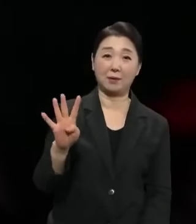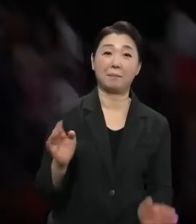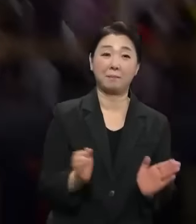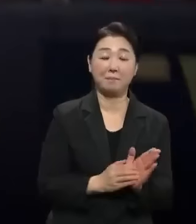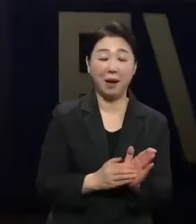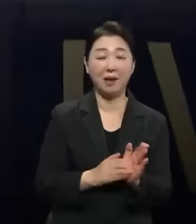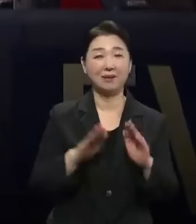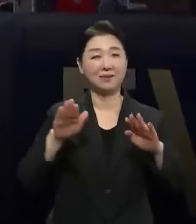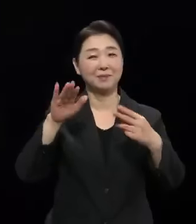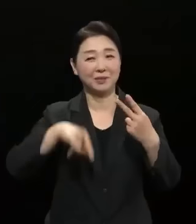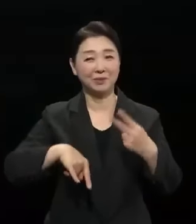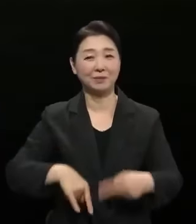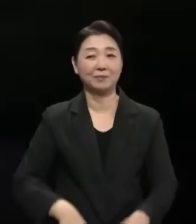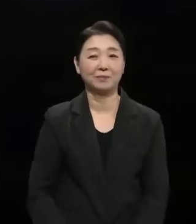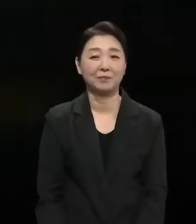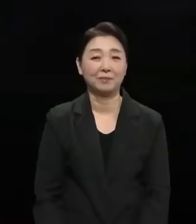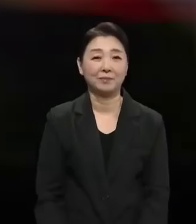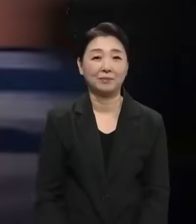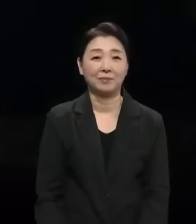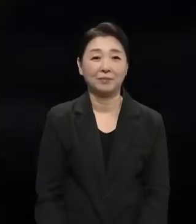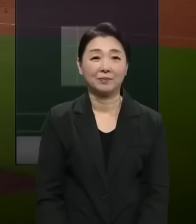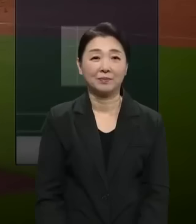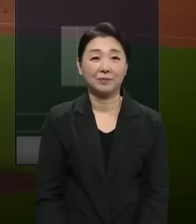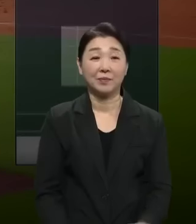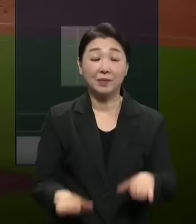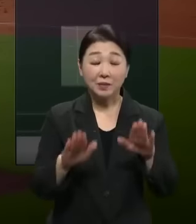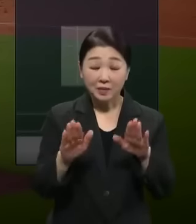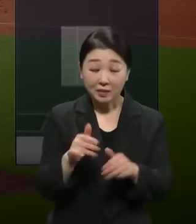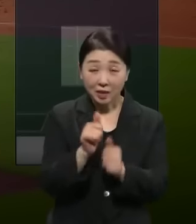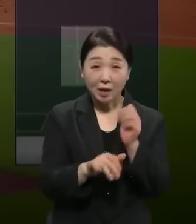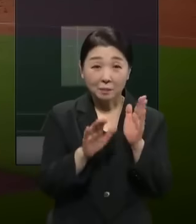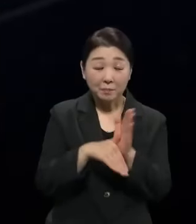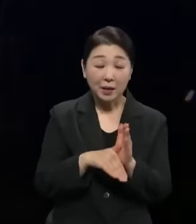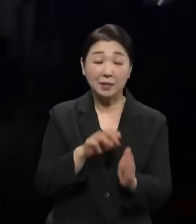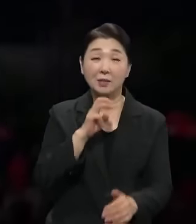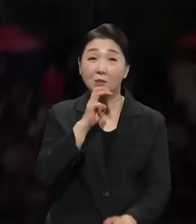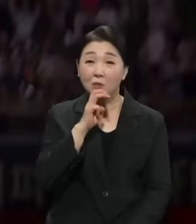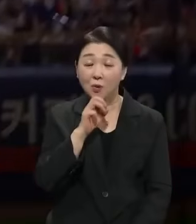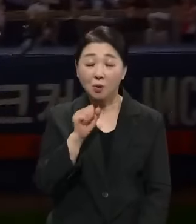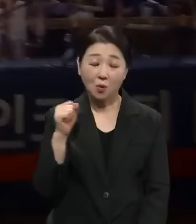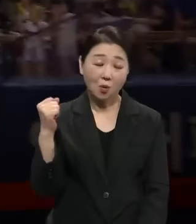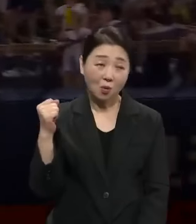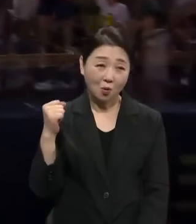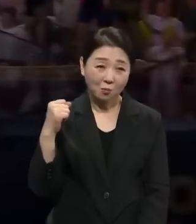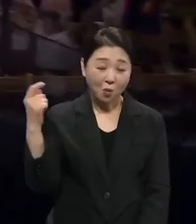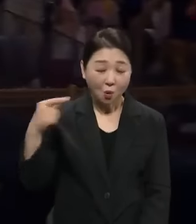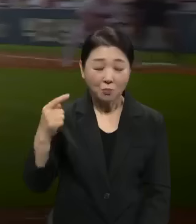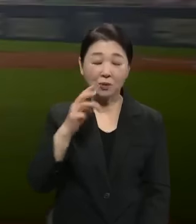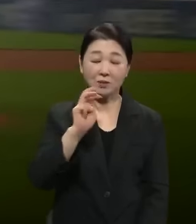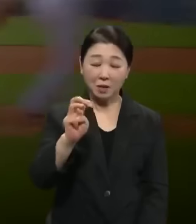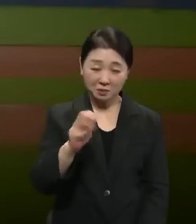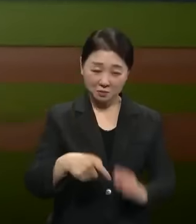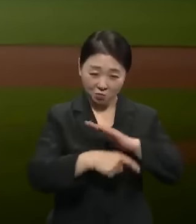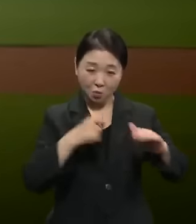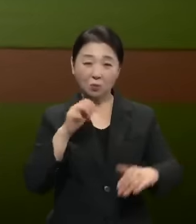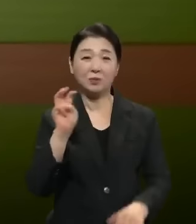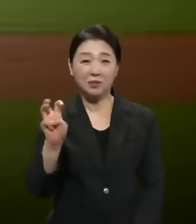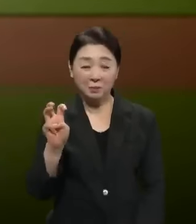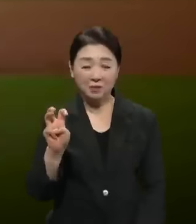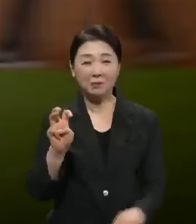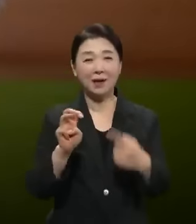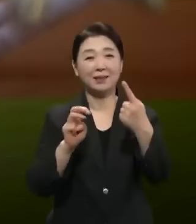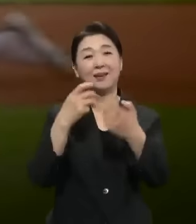단독 2위에 올라있는데요. 이제 한 시즌 30홈런, 30도루 달성에 홈런 2개와 도루